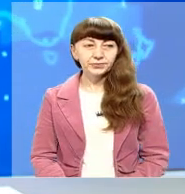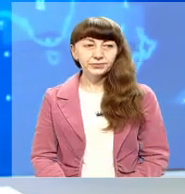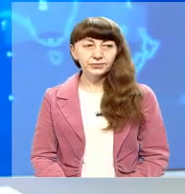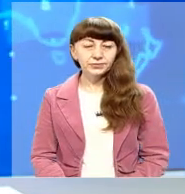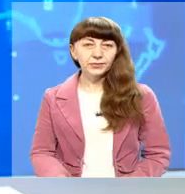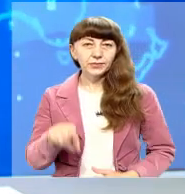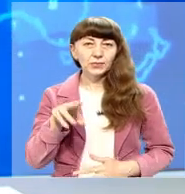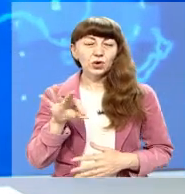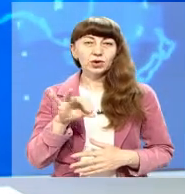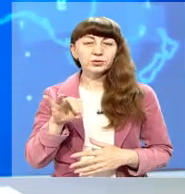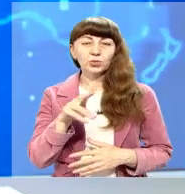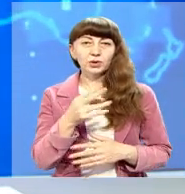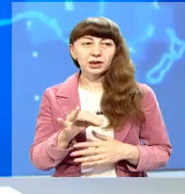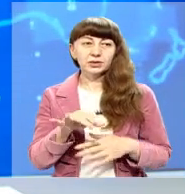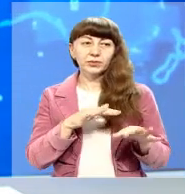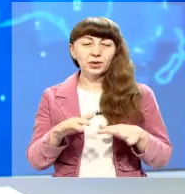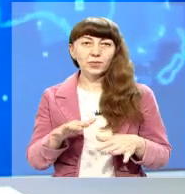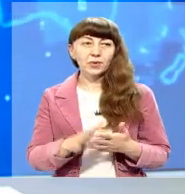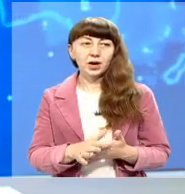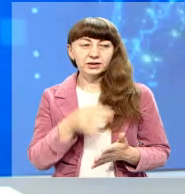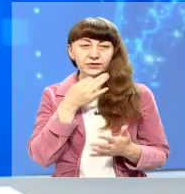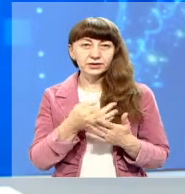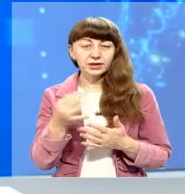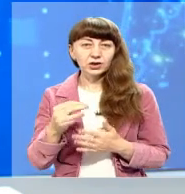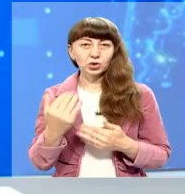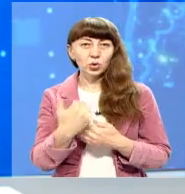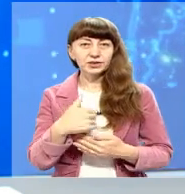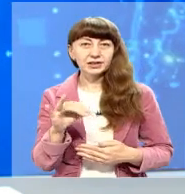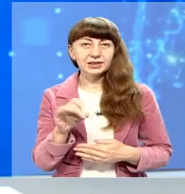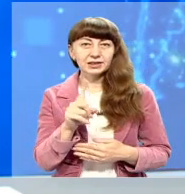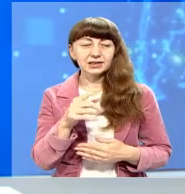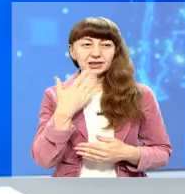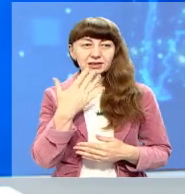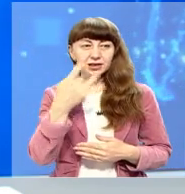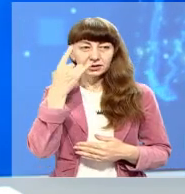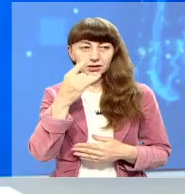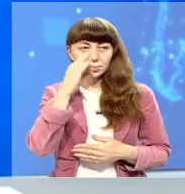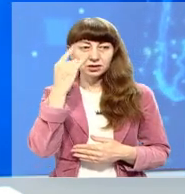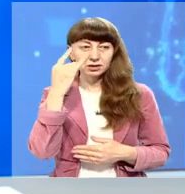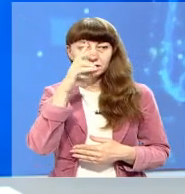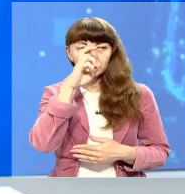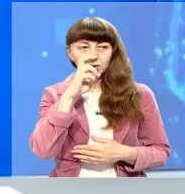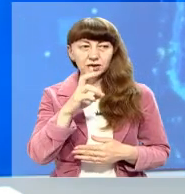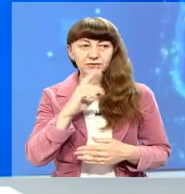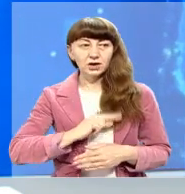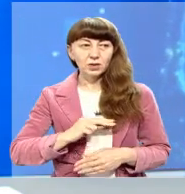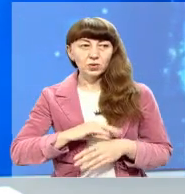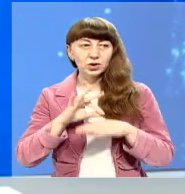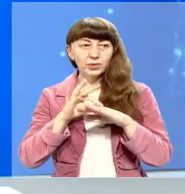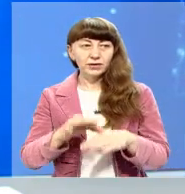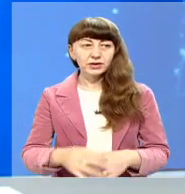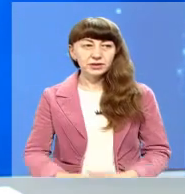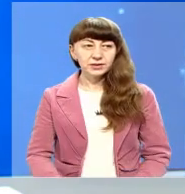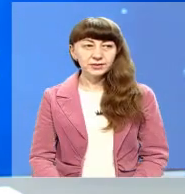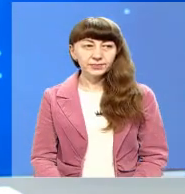келген қонақтар да үн қосты. Тазалық жұмыстары Қазақстанның тарихи мәдени ескерткіш саналатын Ыбырай Алтынсарин күмбезтамында